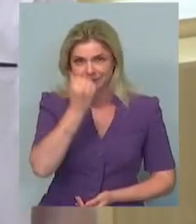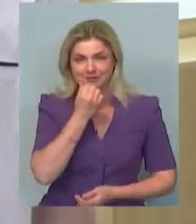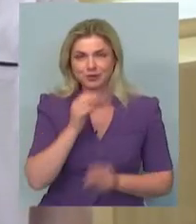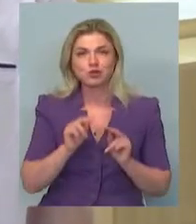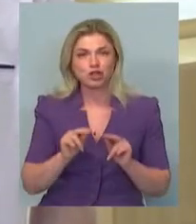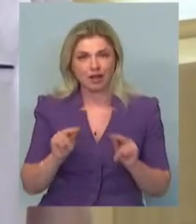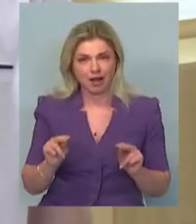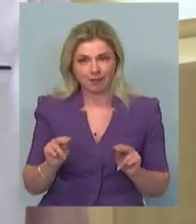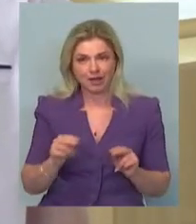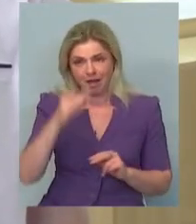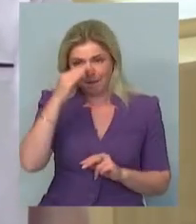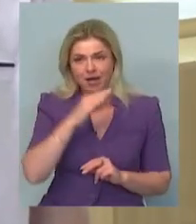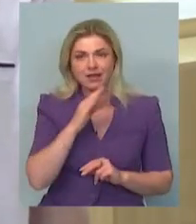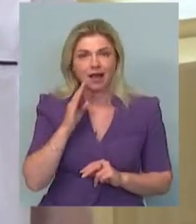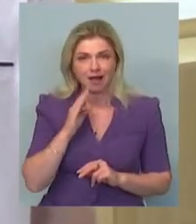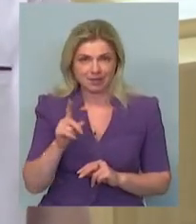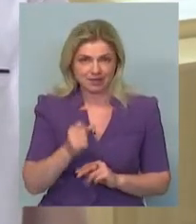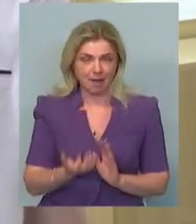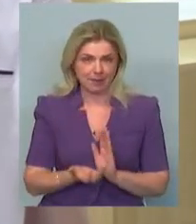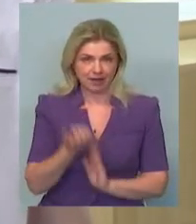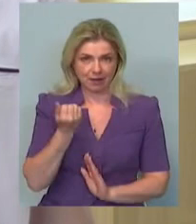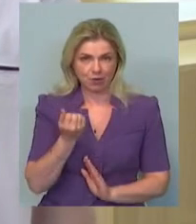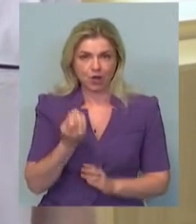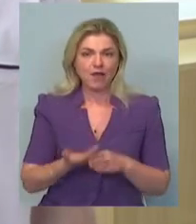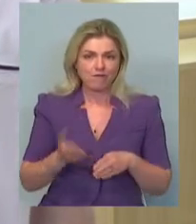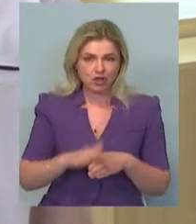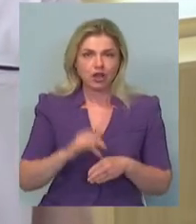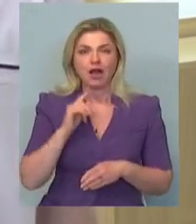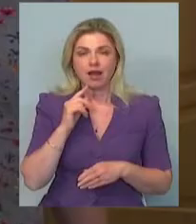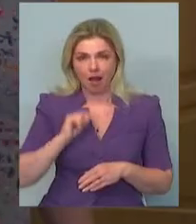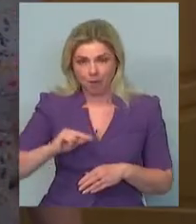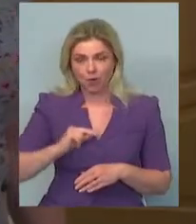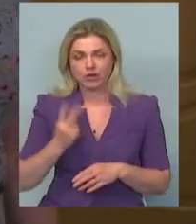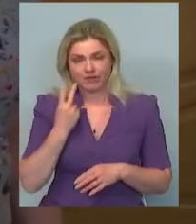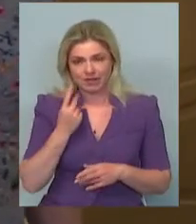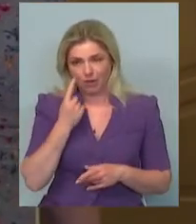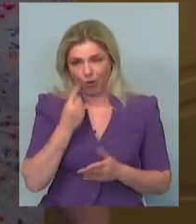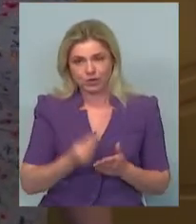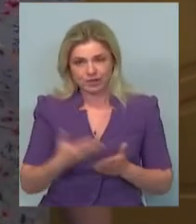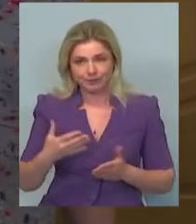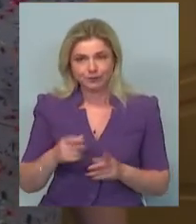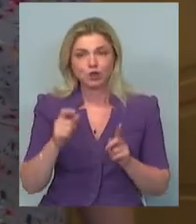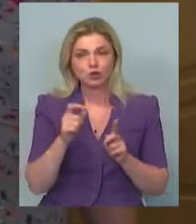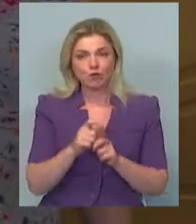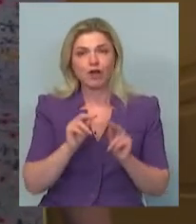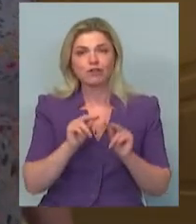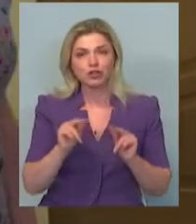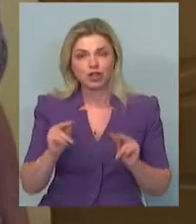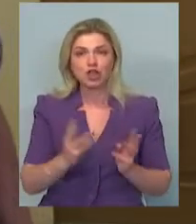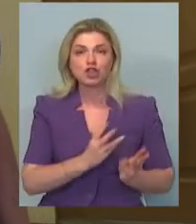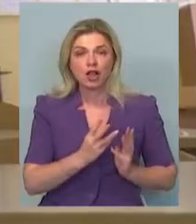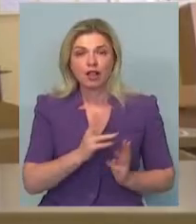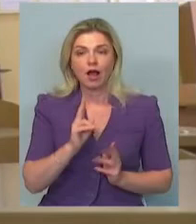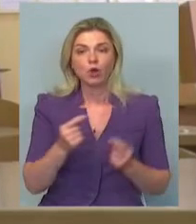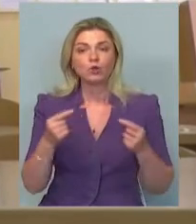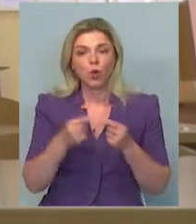це, батькам за підтримку. Ну і важка робота завжди оцінюється. За словами вчителів, потяг до точних наук у Олександра